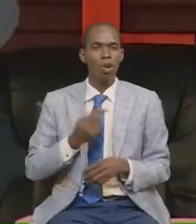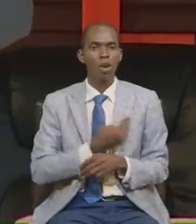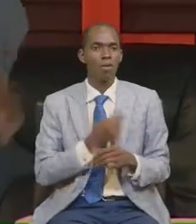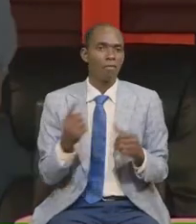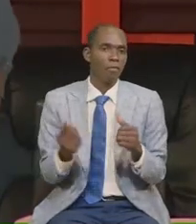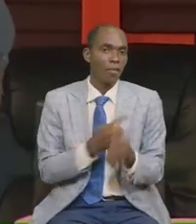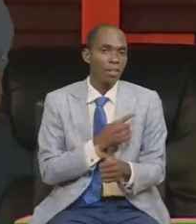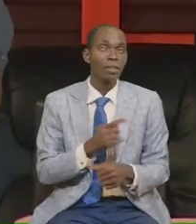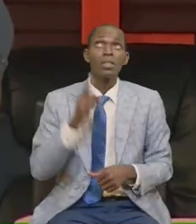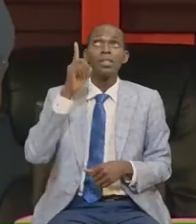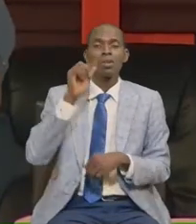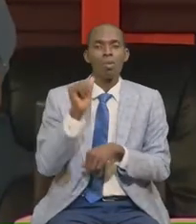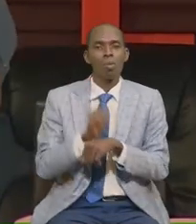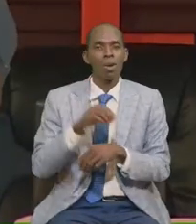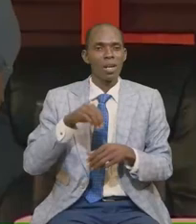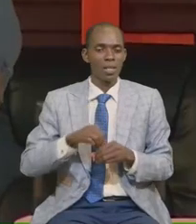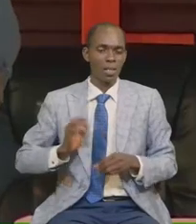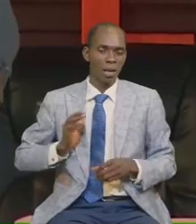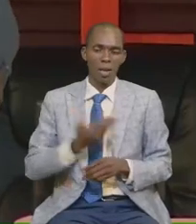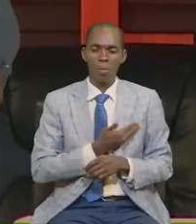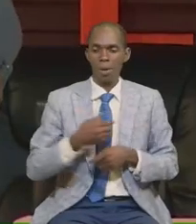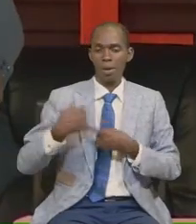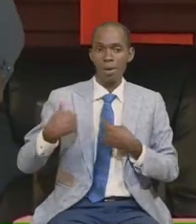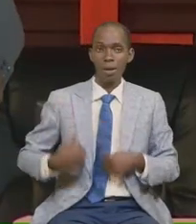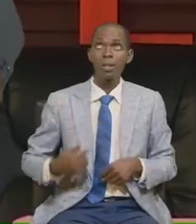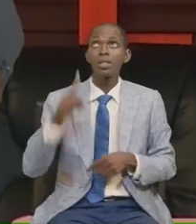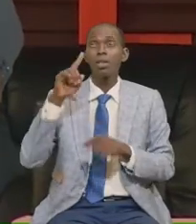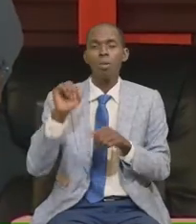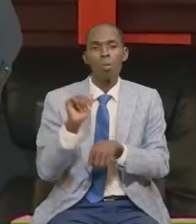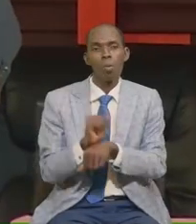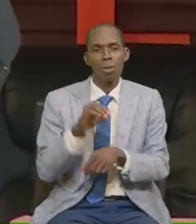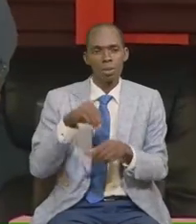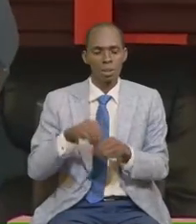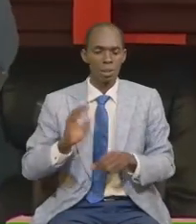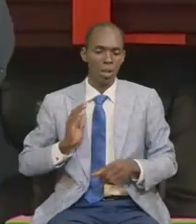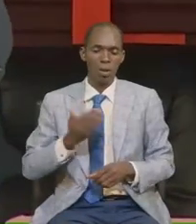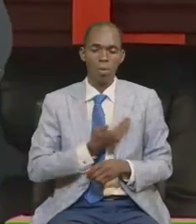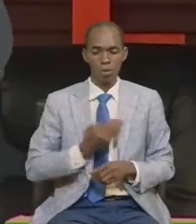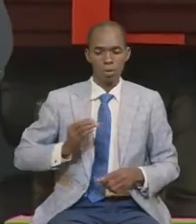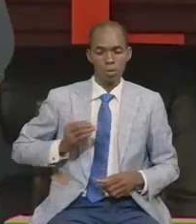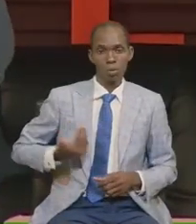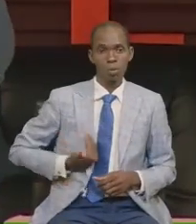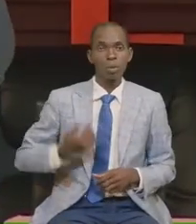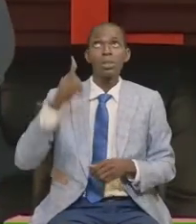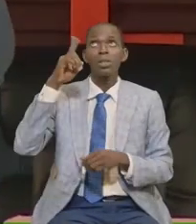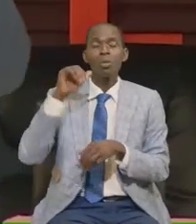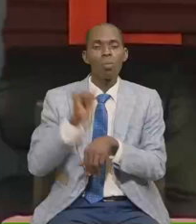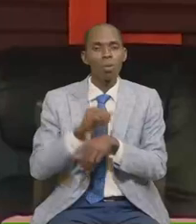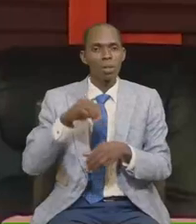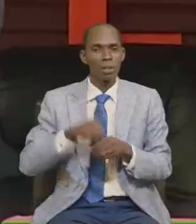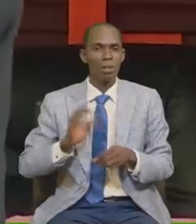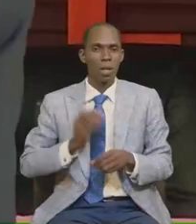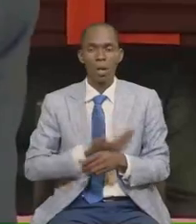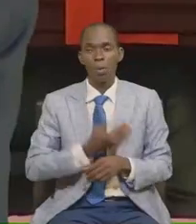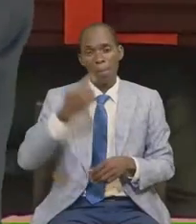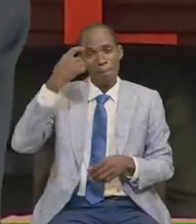Il agit dans nos cœurs. Il agit dans nos âmes. Il agit dans nos esprits. Et